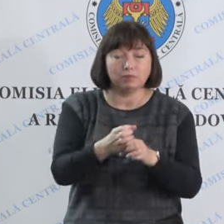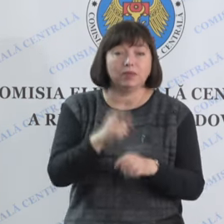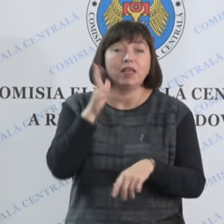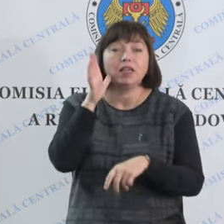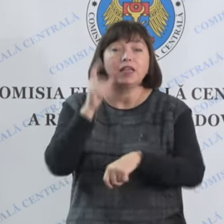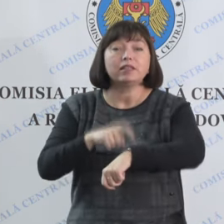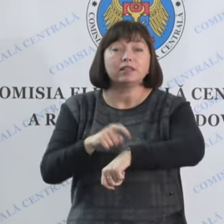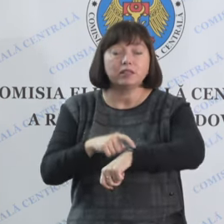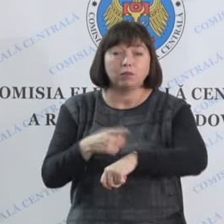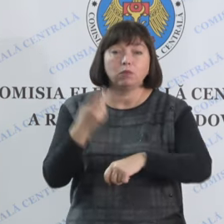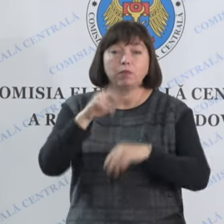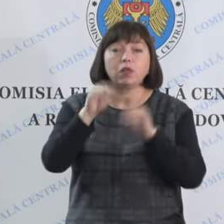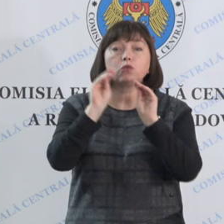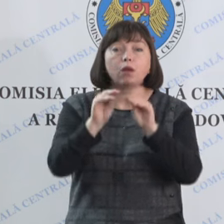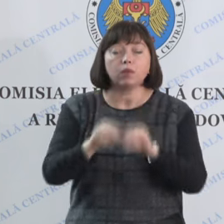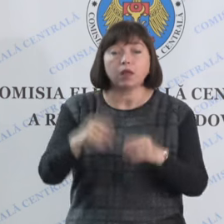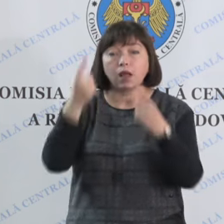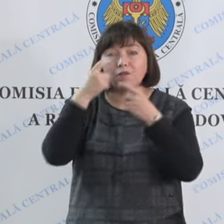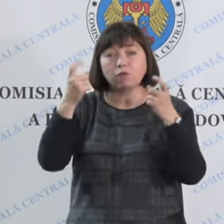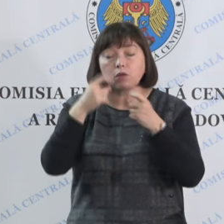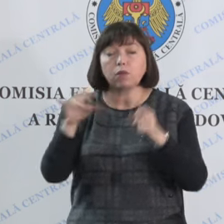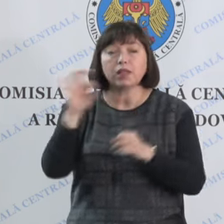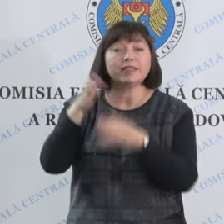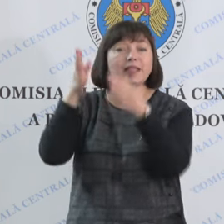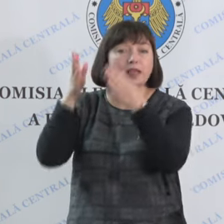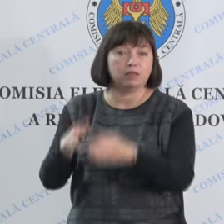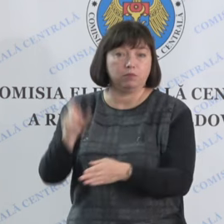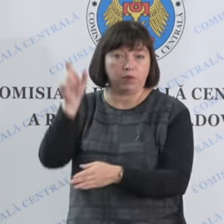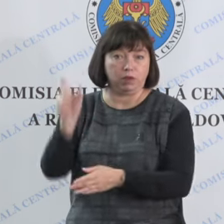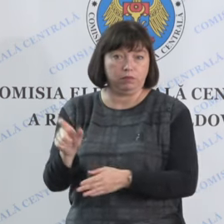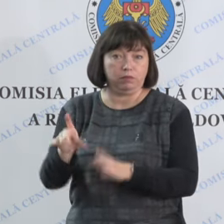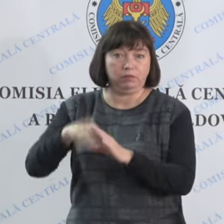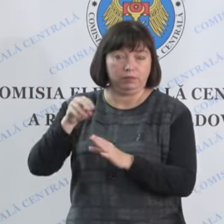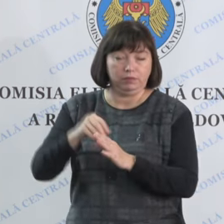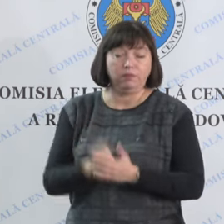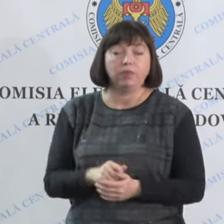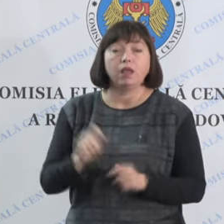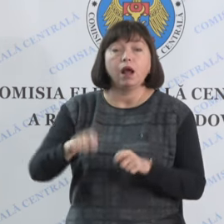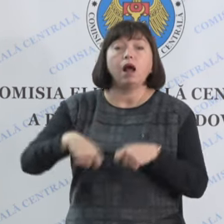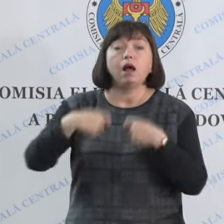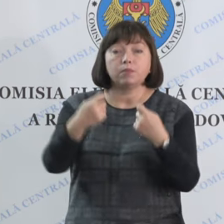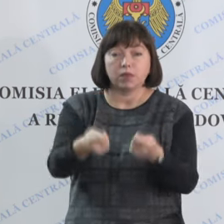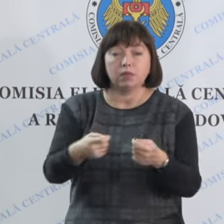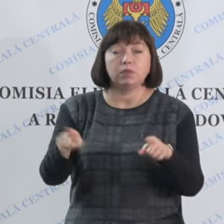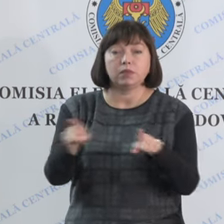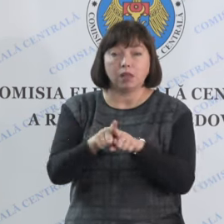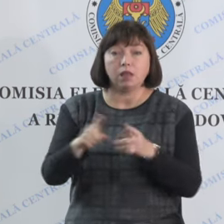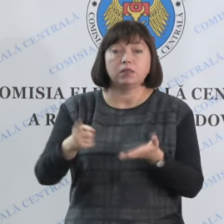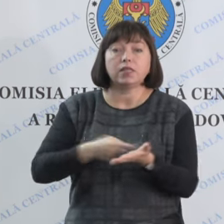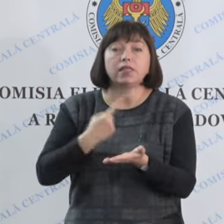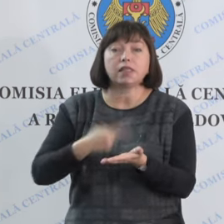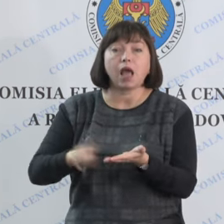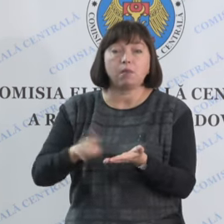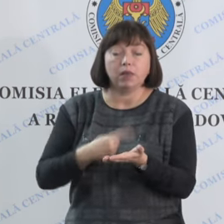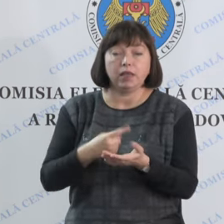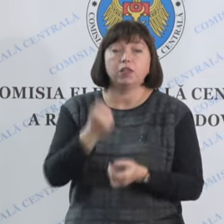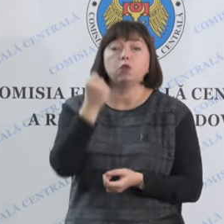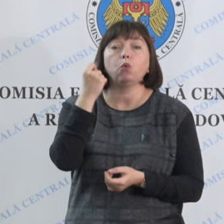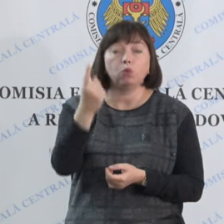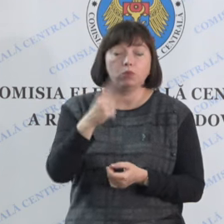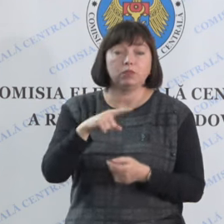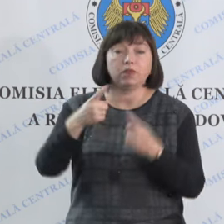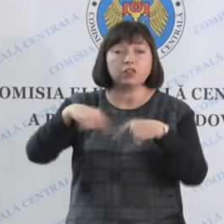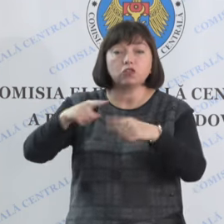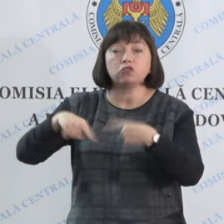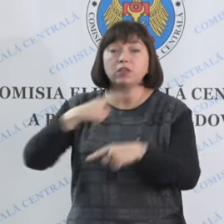pentru a completa informațiile despre alegători. Am transmis astfel de tablete în 11 secții